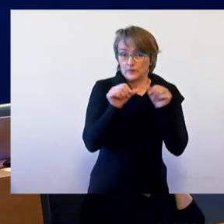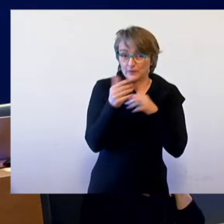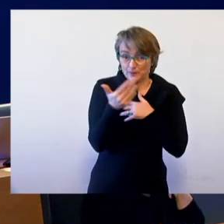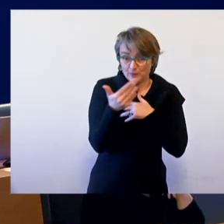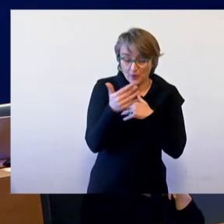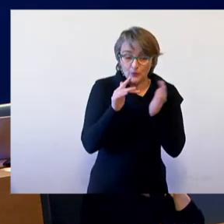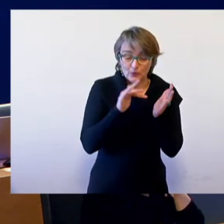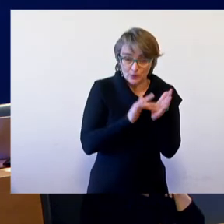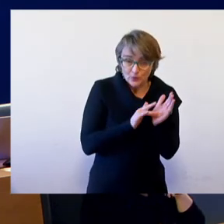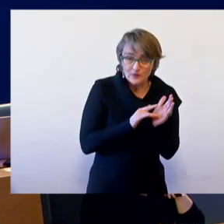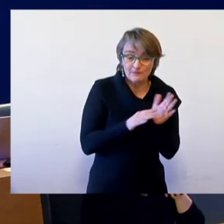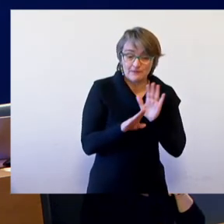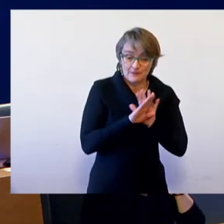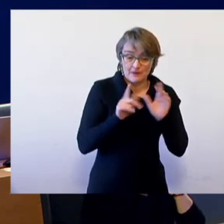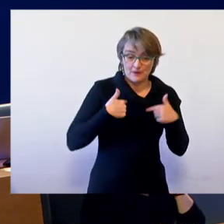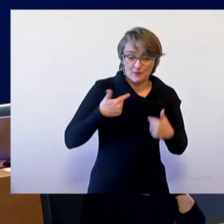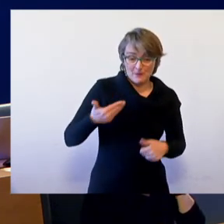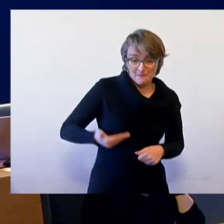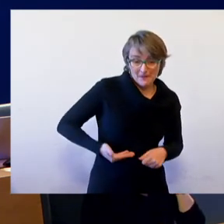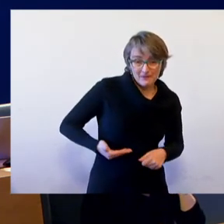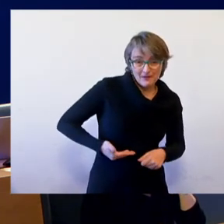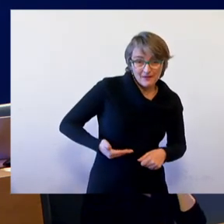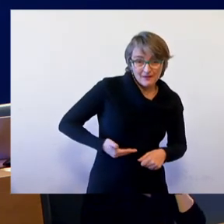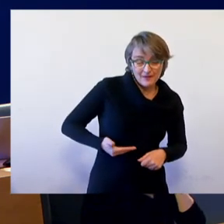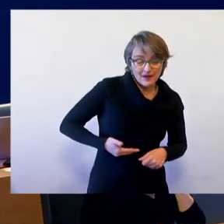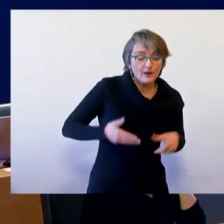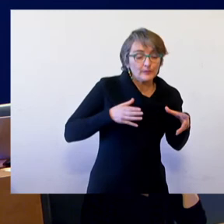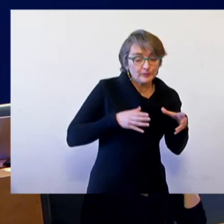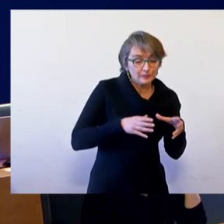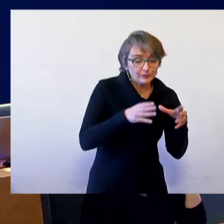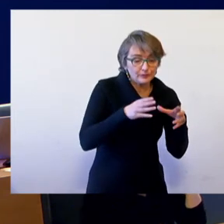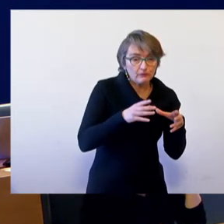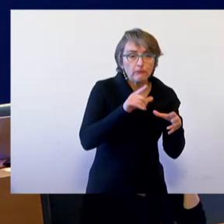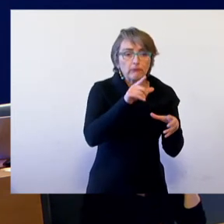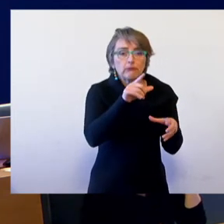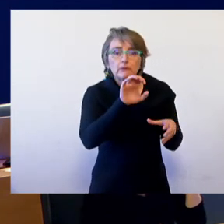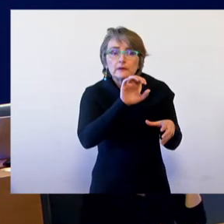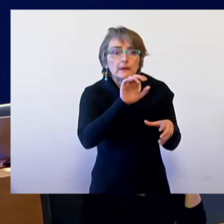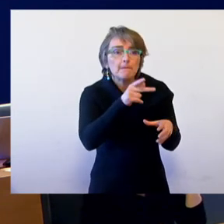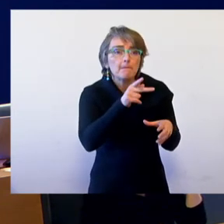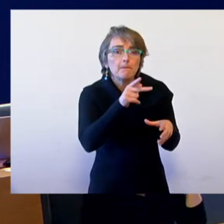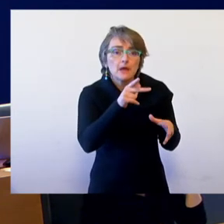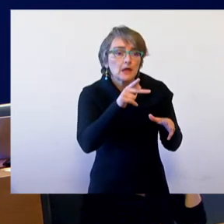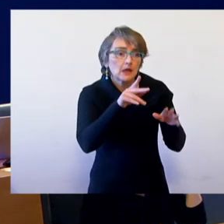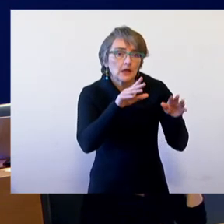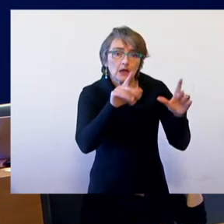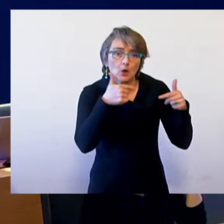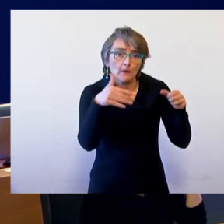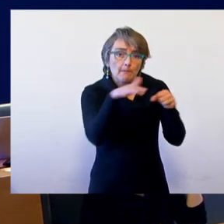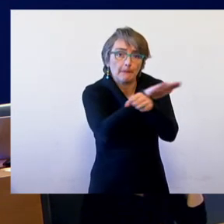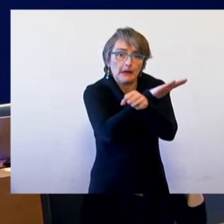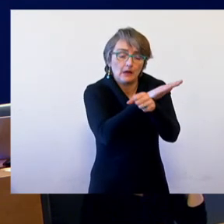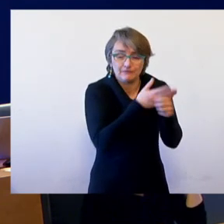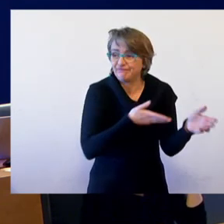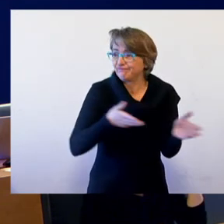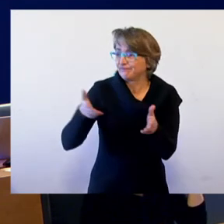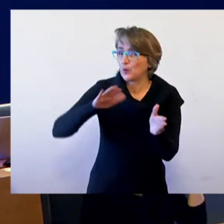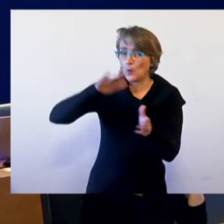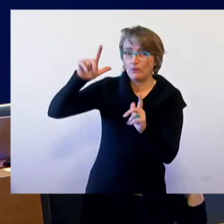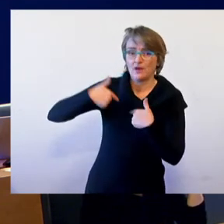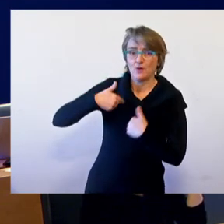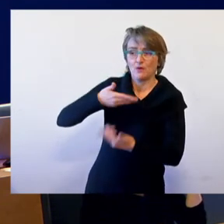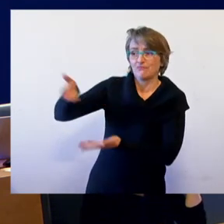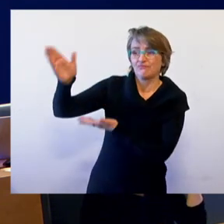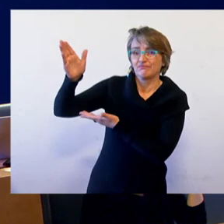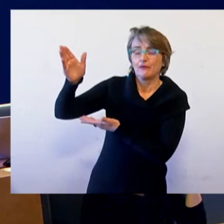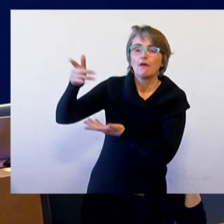inscrits à l'école maternelle, on les avait réorientés, faute de place, dans l'école de leur secteur. Donc on estime légitime